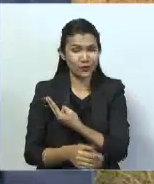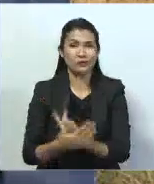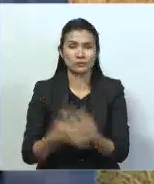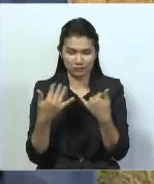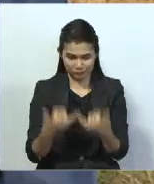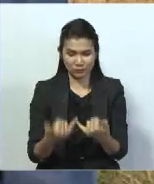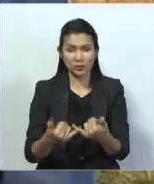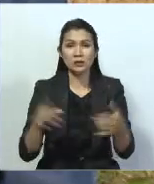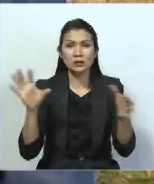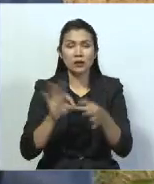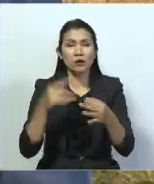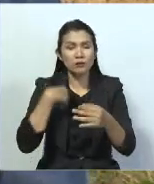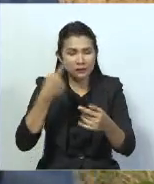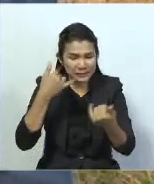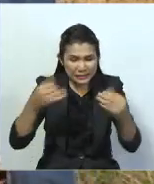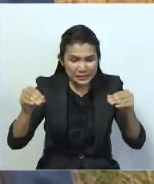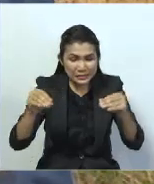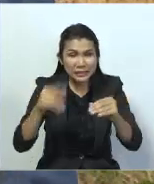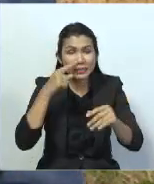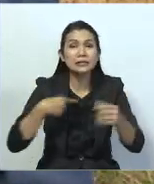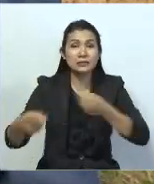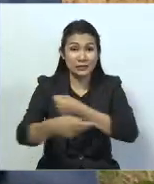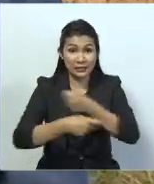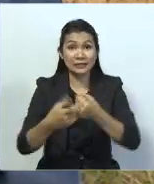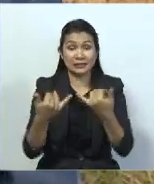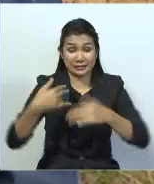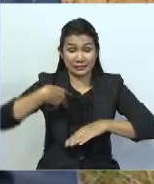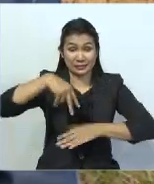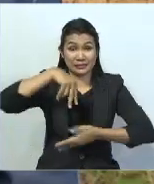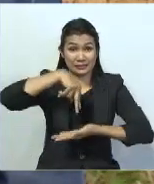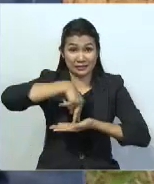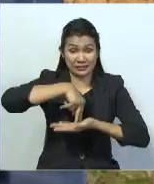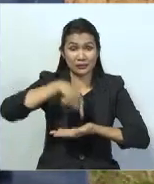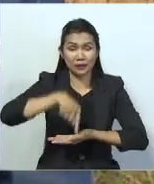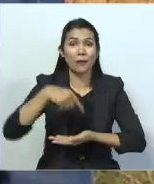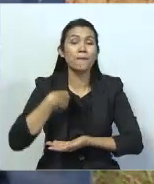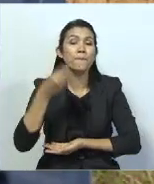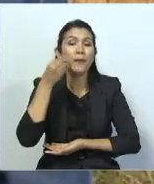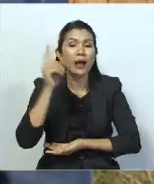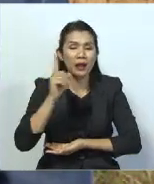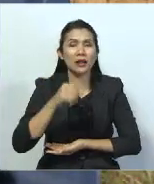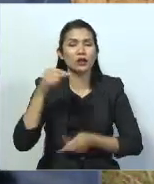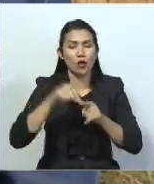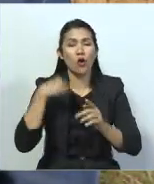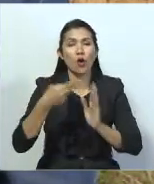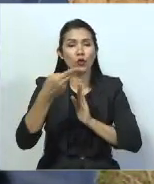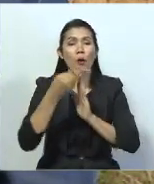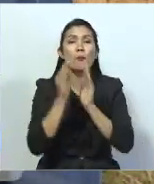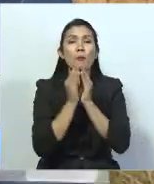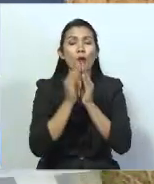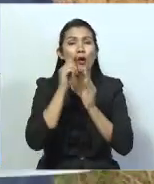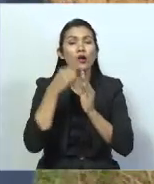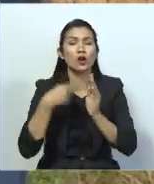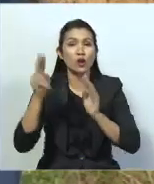าช่วงนี้นั้นก็ถือว่าเป็นช่วงต้นฤดูการเก็บเกี่ยวค่ะและที่ที่ฉันยืนอยู่ตรงนี้นะคะคือบ้านห้วยถั่วเนื้อตำบลหนองบัวจังหวัดนครสวรร